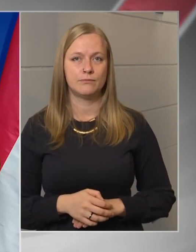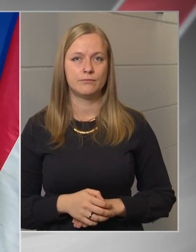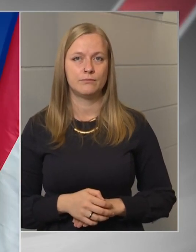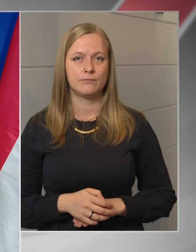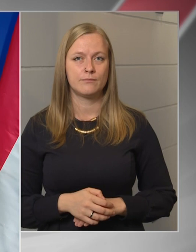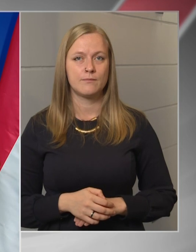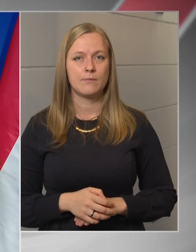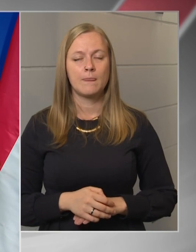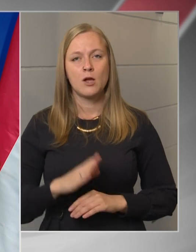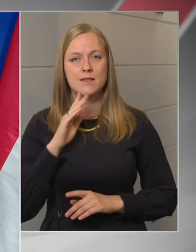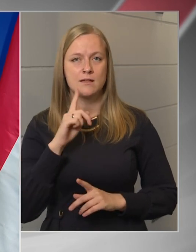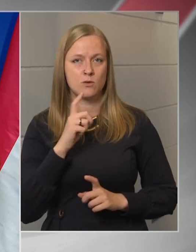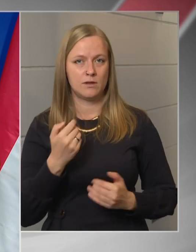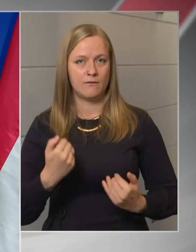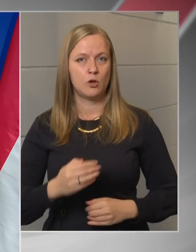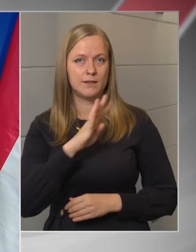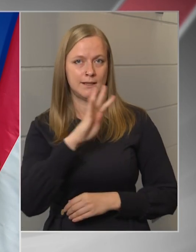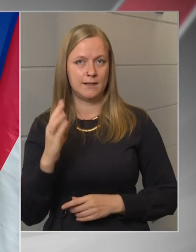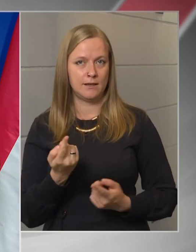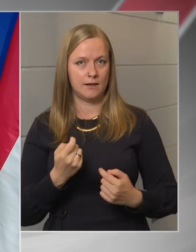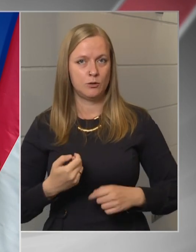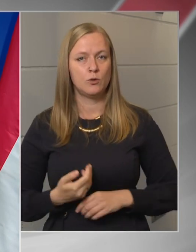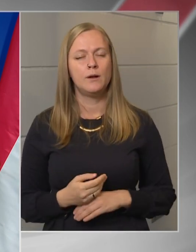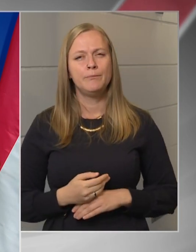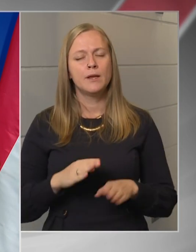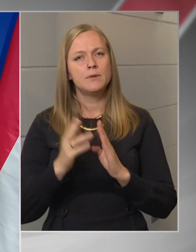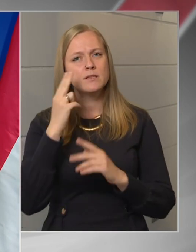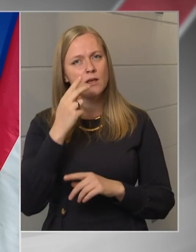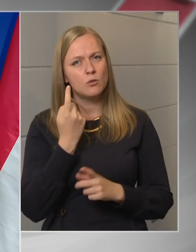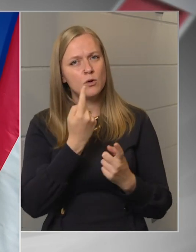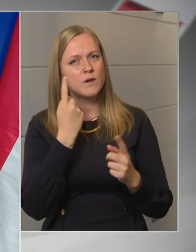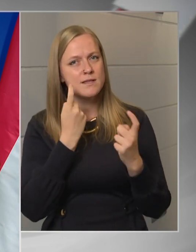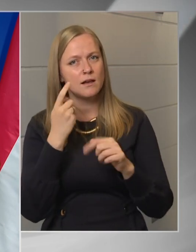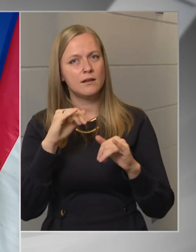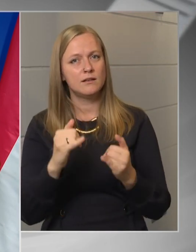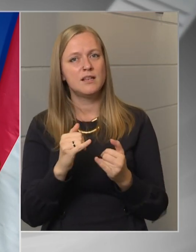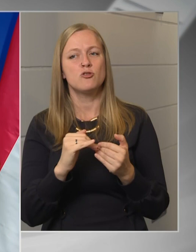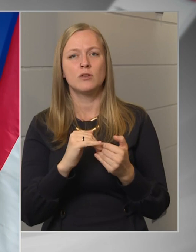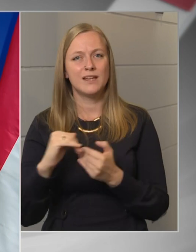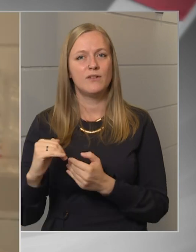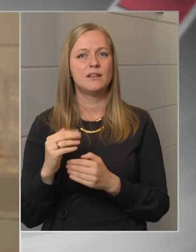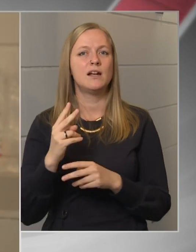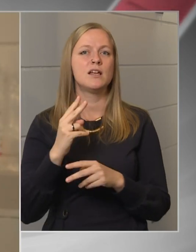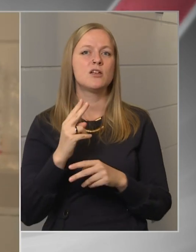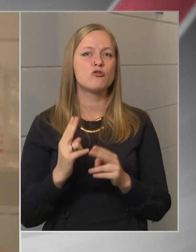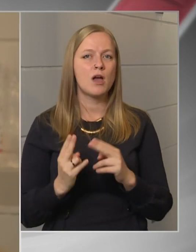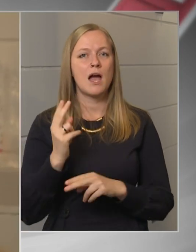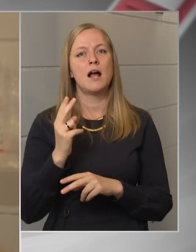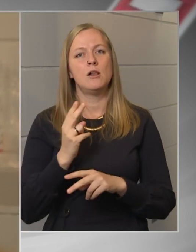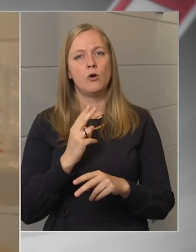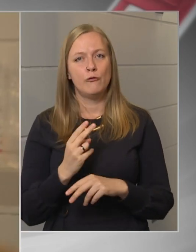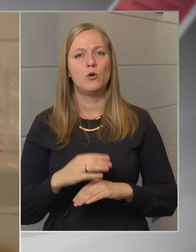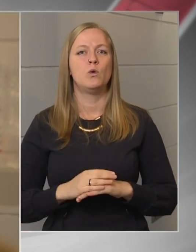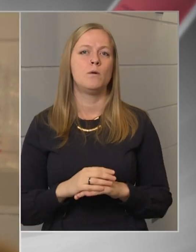Hasznán Zaltán, melyik a 444-től. Minisztor úr, ön szerint is kivéteres állam, főig az magyar hazafés